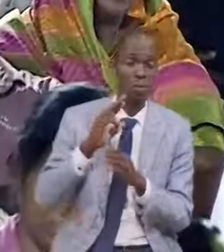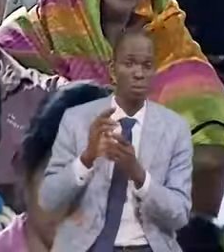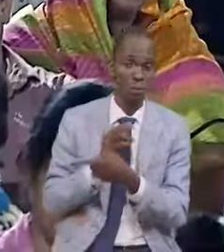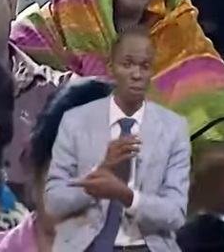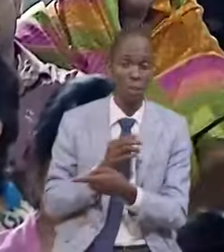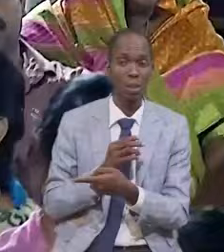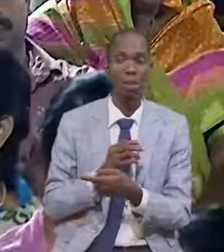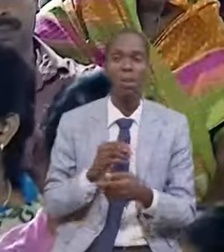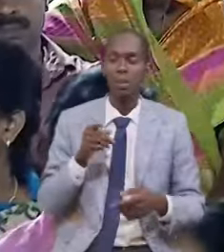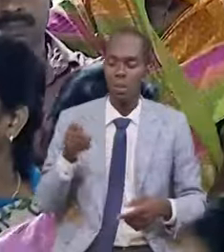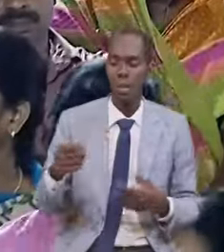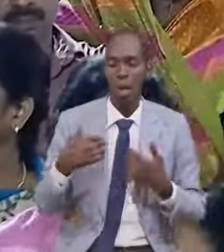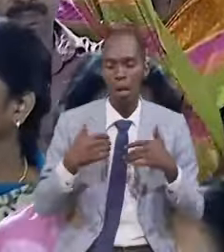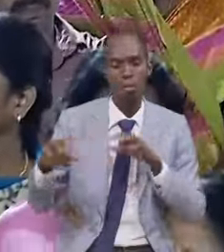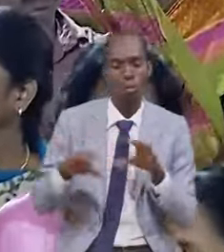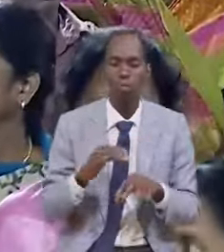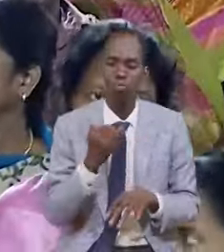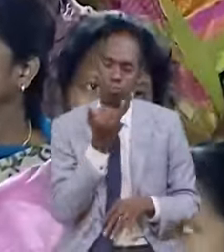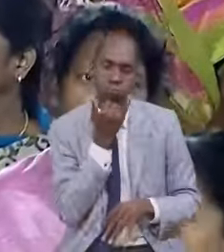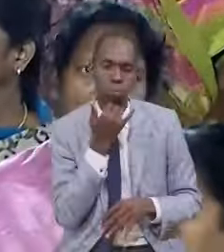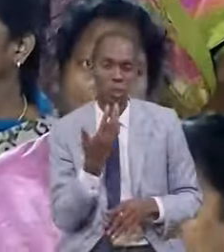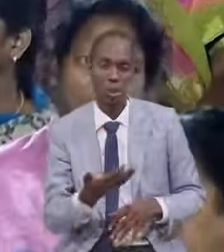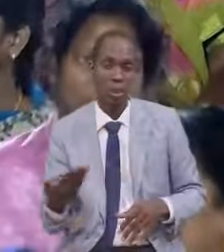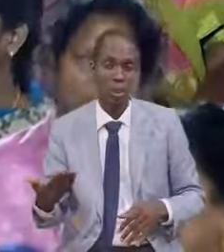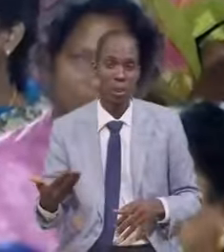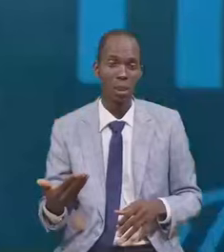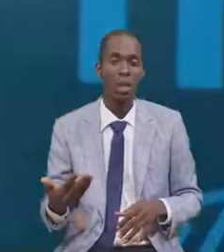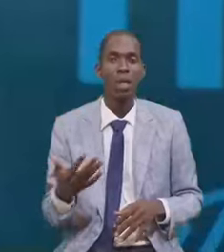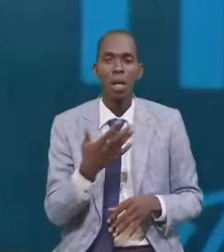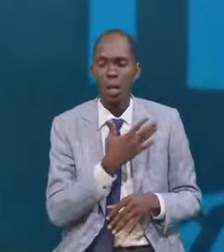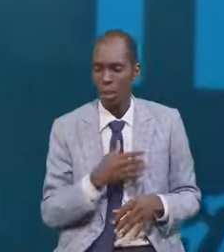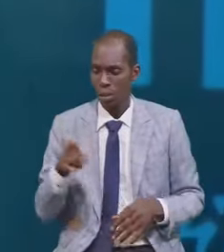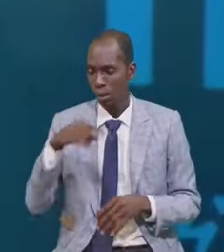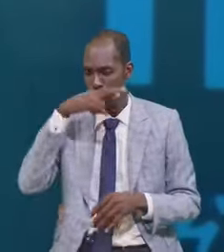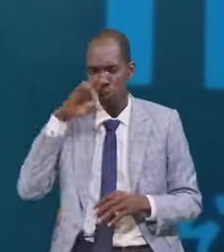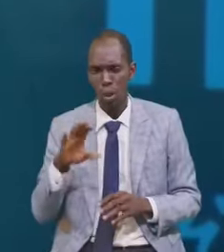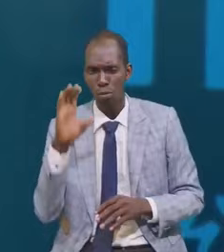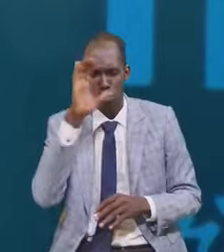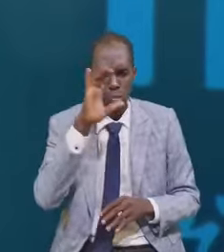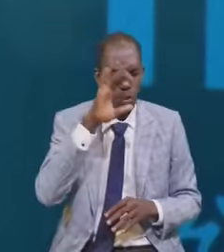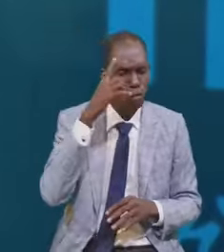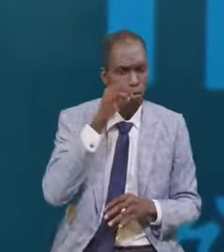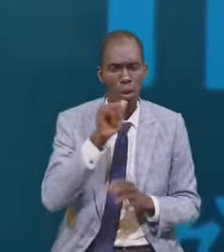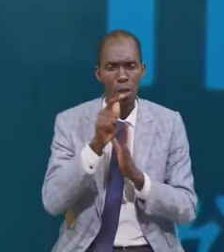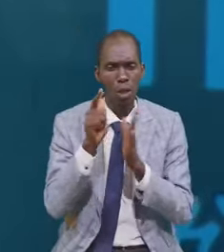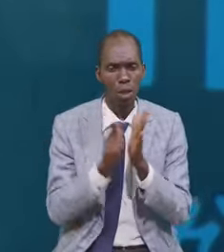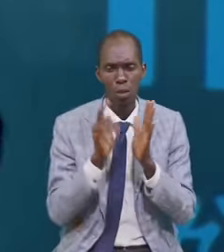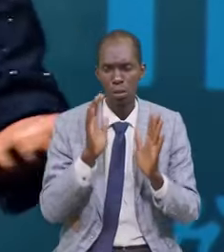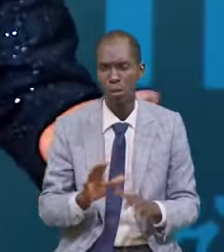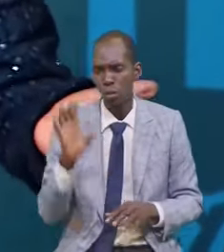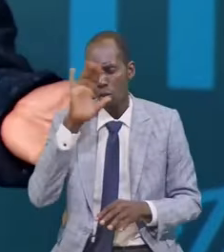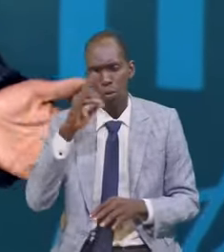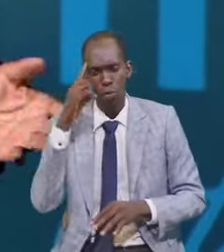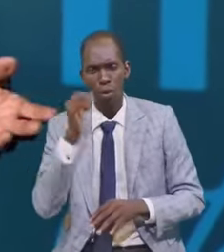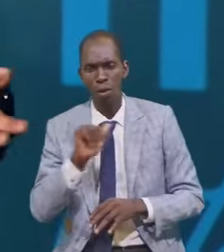Is committed a crime. Athu oka neram chesadu. He looks for a lawyer. అతను లాయర్ కోసం చూస్తున్నాడు. He looks for an advocate.